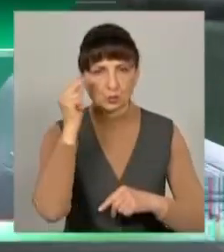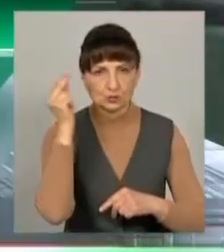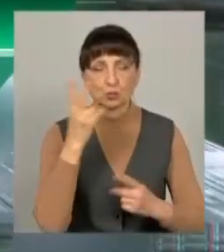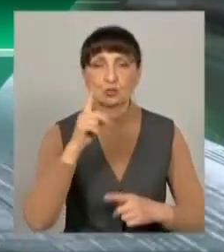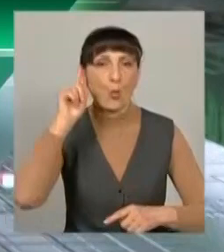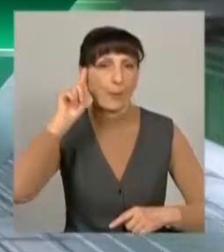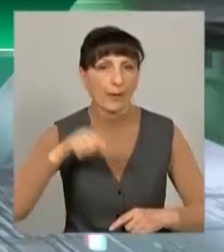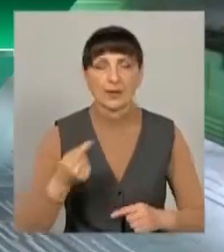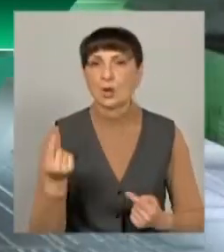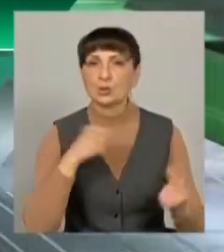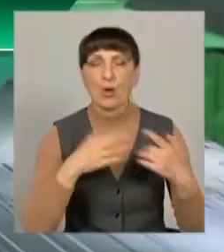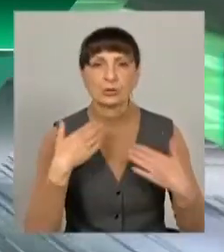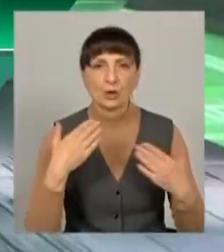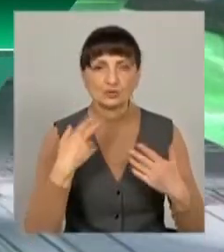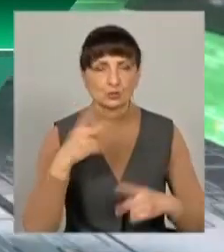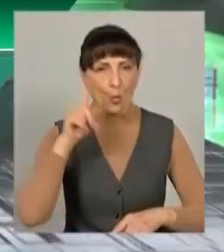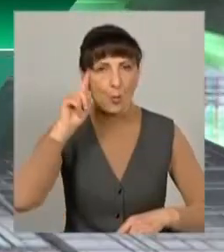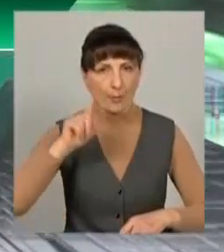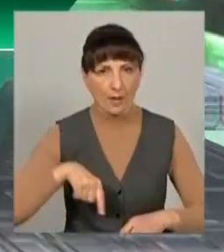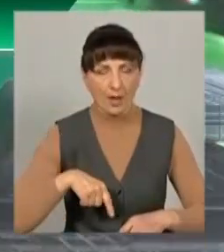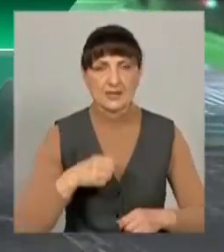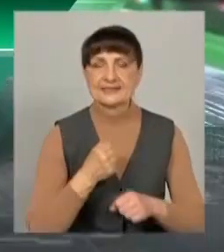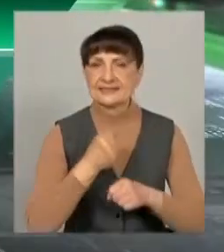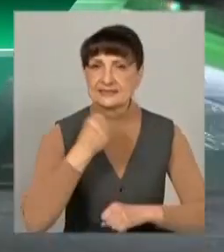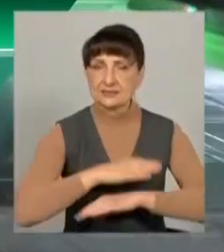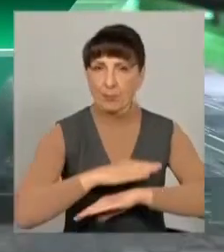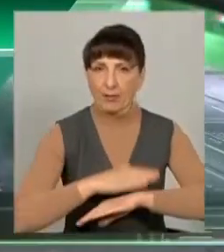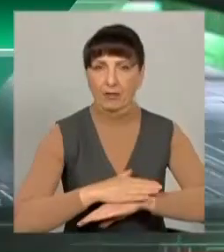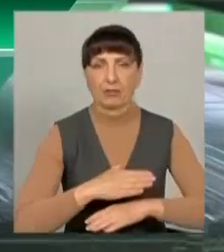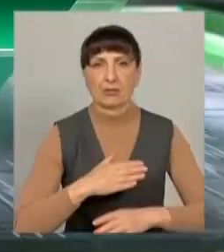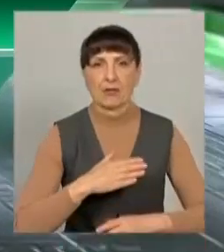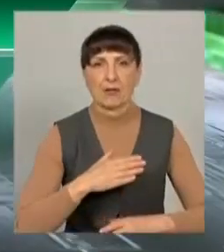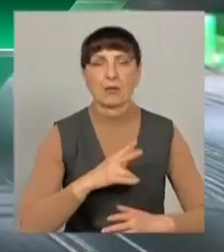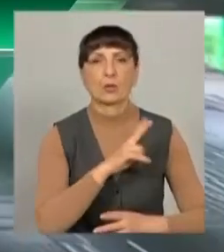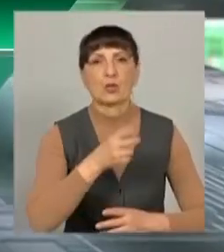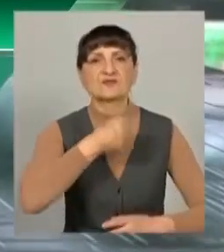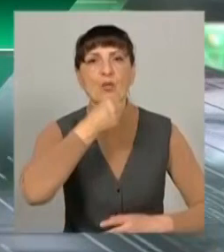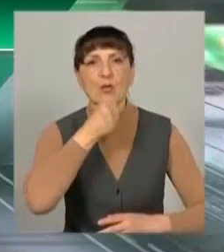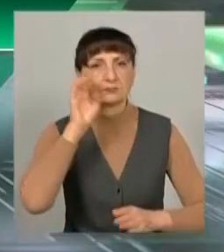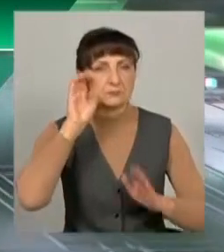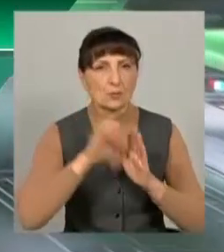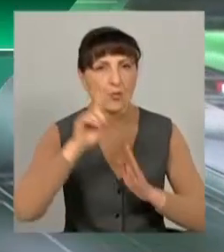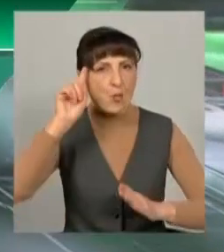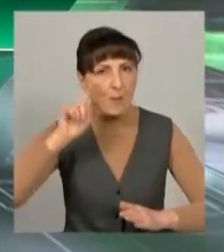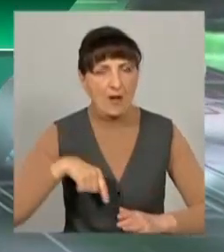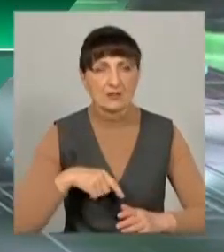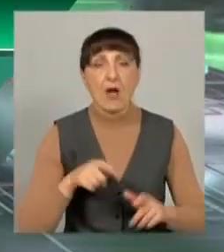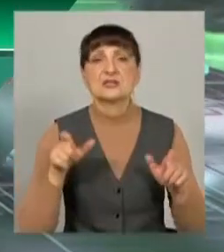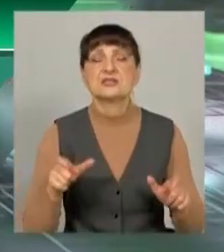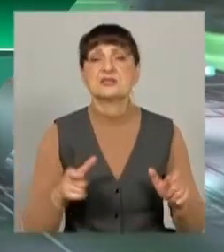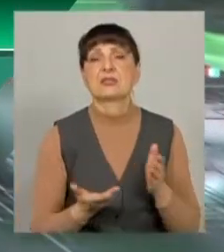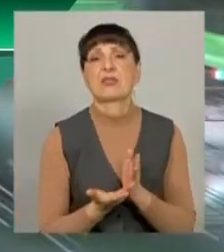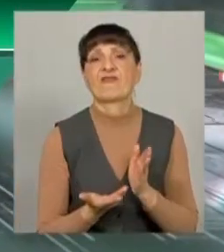да, взаимоотношения надо строить, чувство дисциплины, субординации надо воспитать. Это сидя дома на диване он не сделает, это